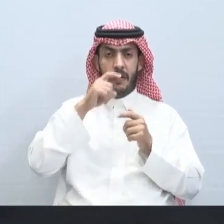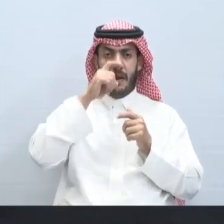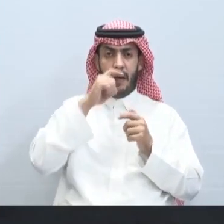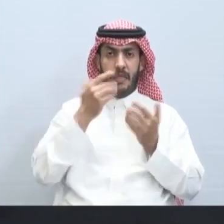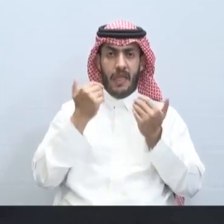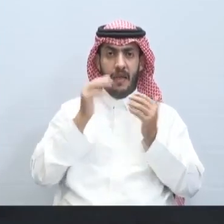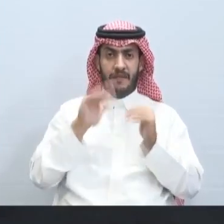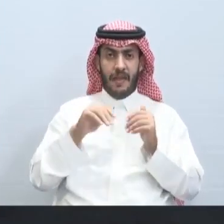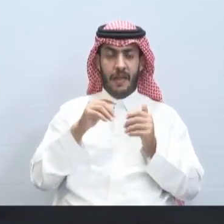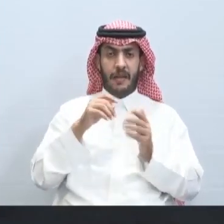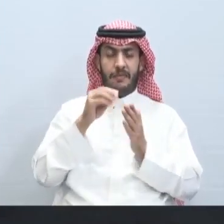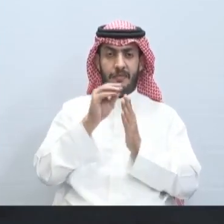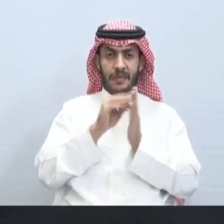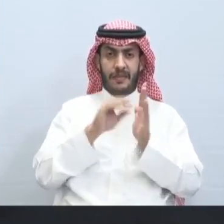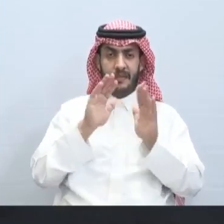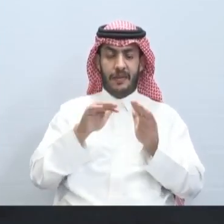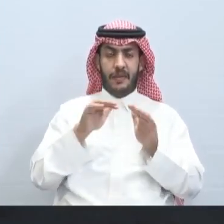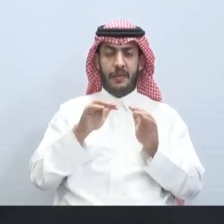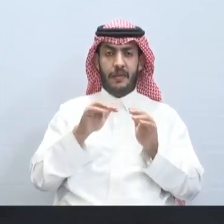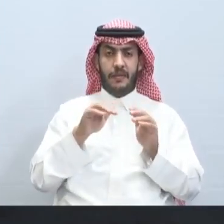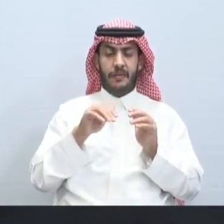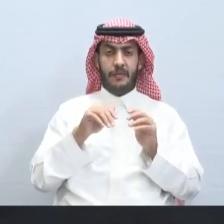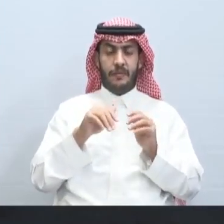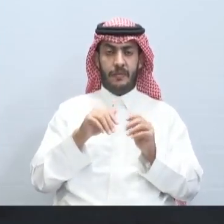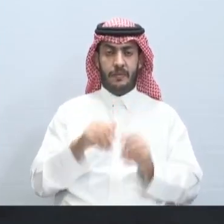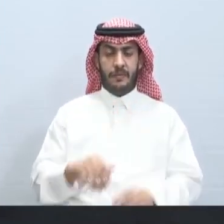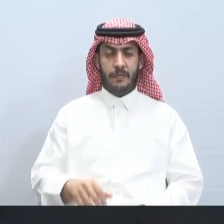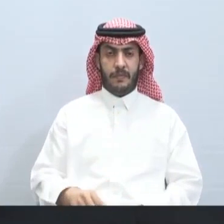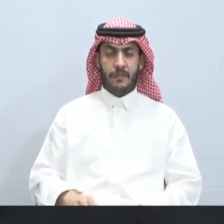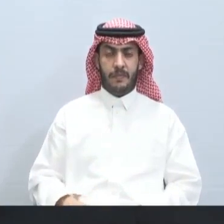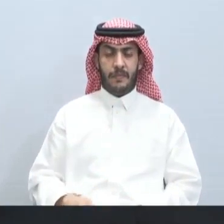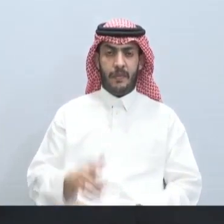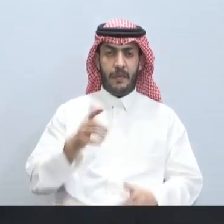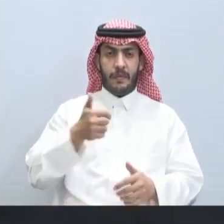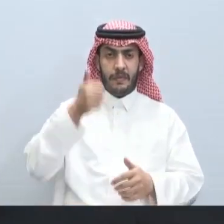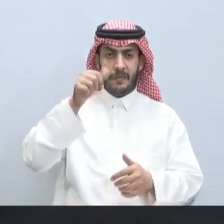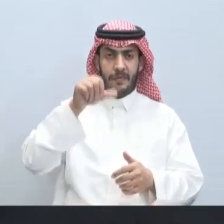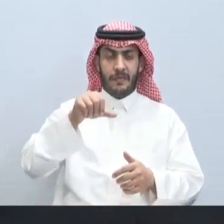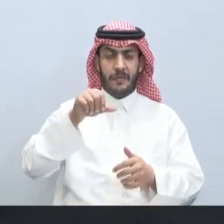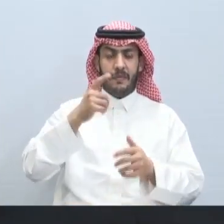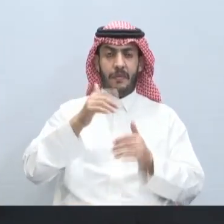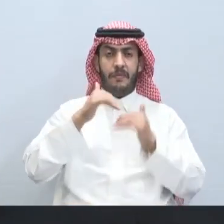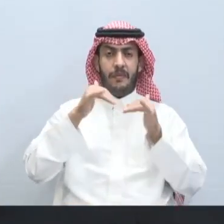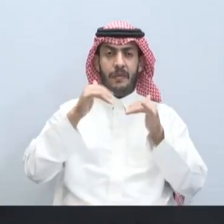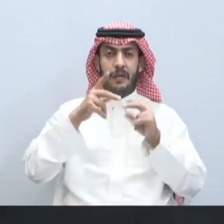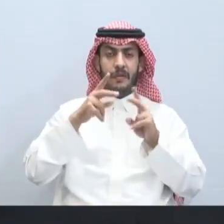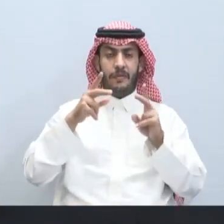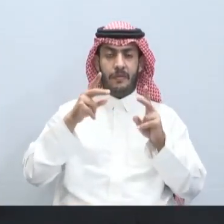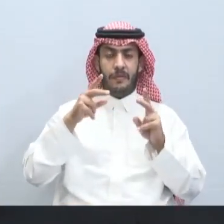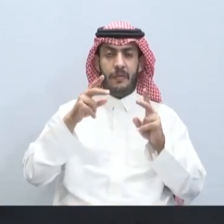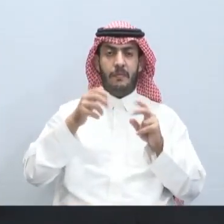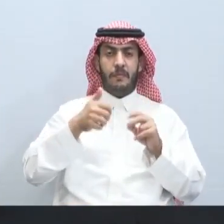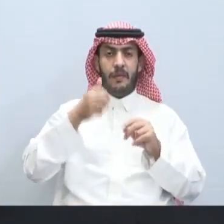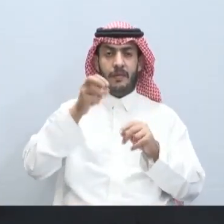طلب هل هنالك حاجه للمنتج هل هنالك مثلا استقرار هل هنالك كميه طلبات كبيره